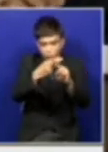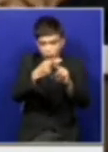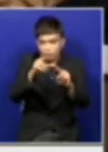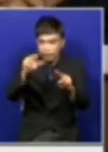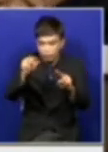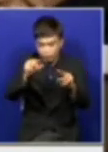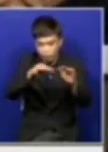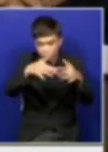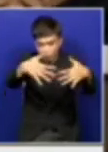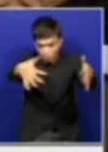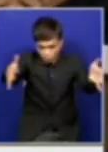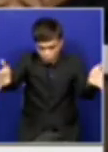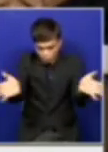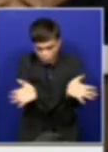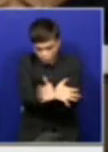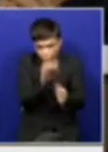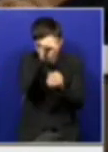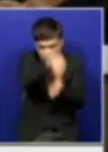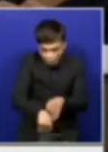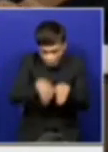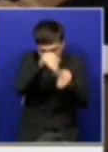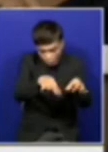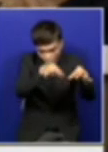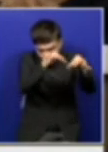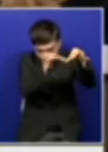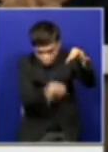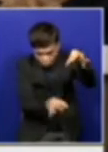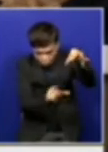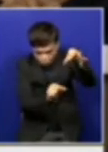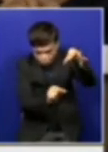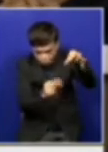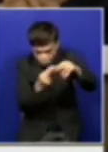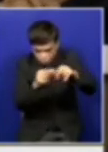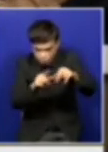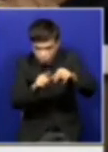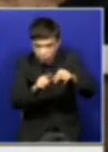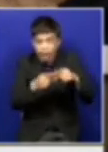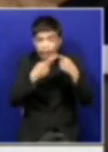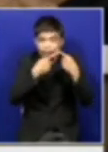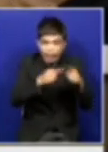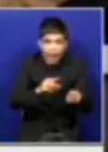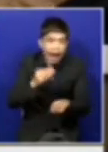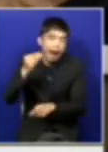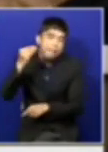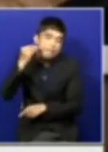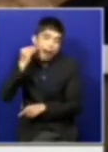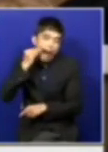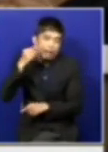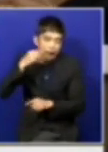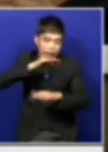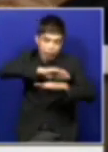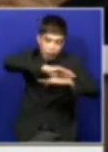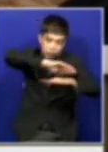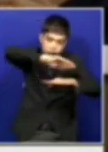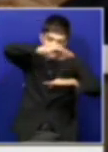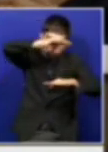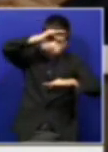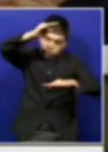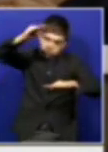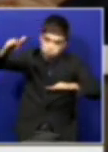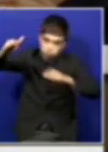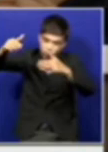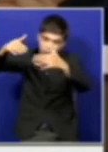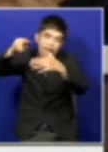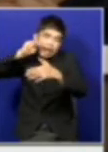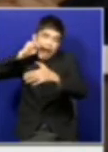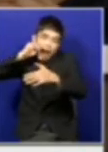ปรากฏว่าที่ดินที่อยู่ดอนๆสูงๆมันไม่สามารถที่อุ้มน้ำได้ท่านก็ไม่ได้ปรับป